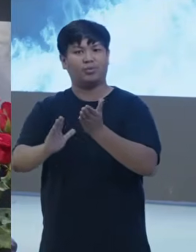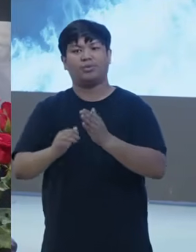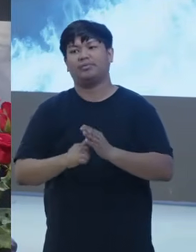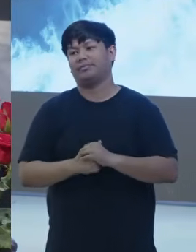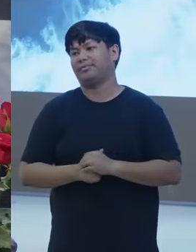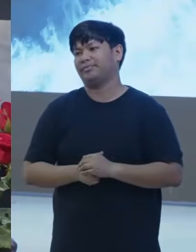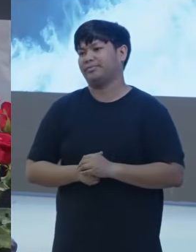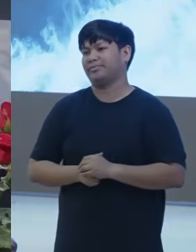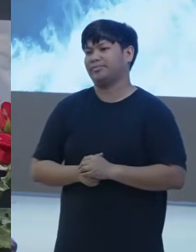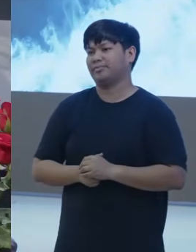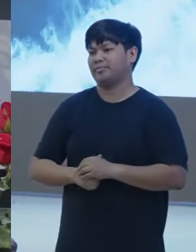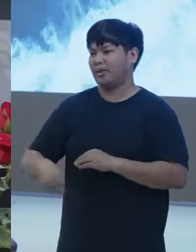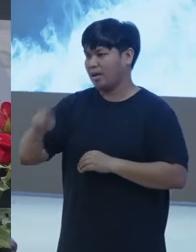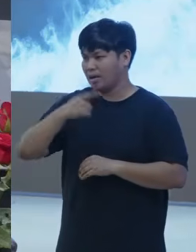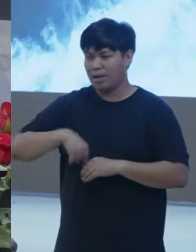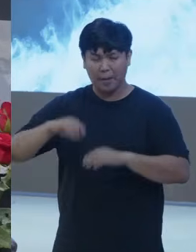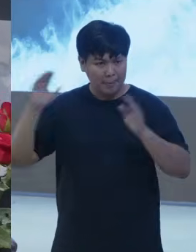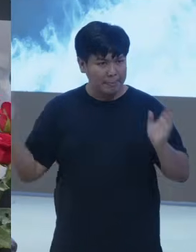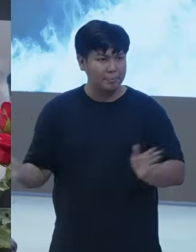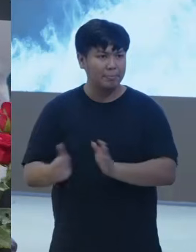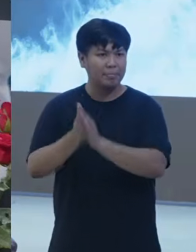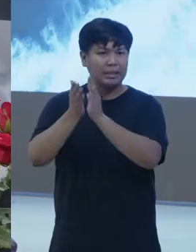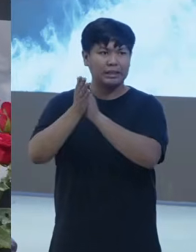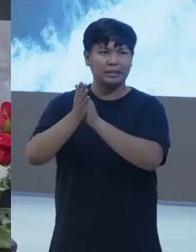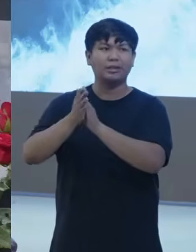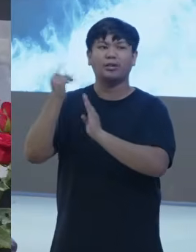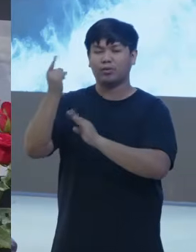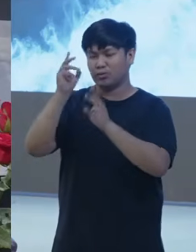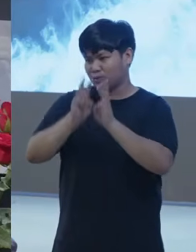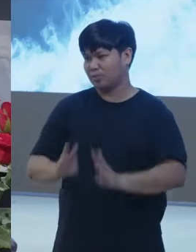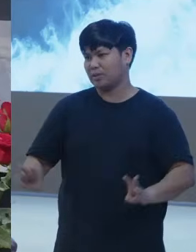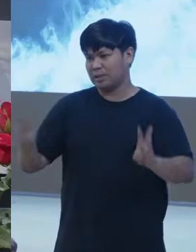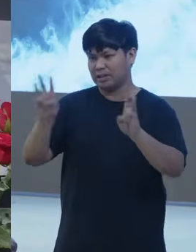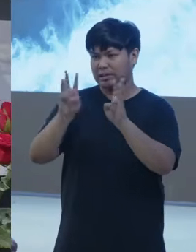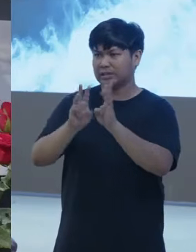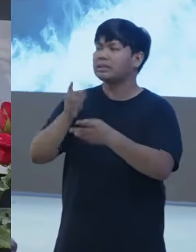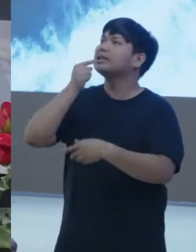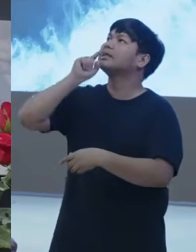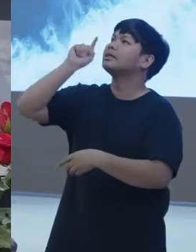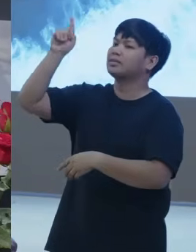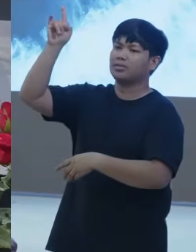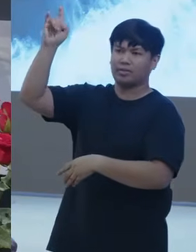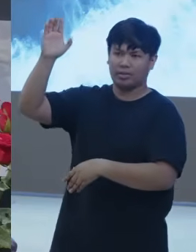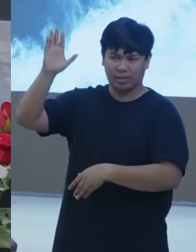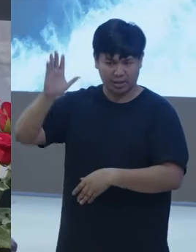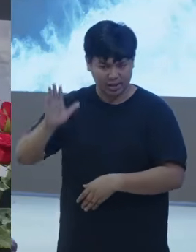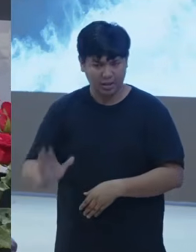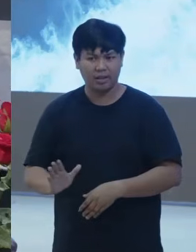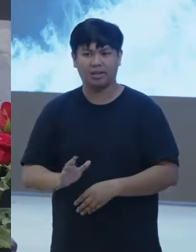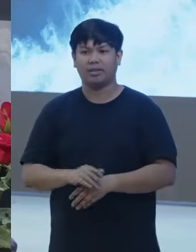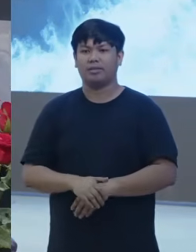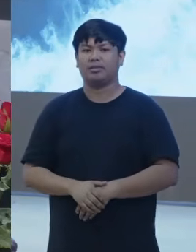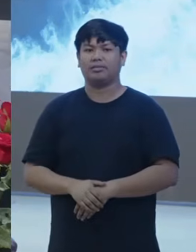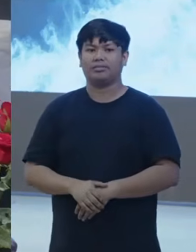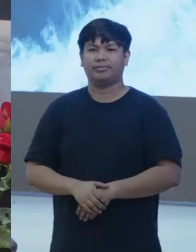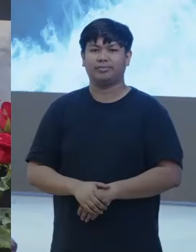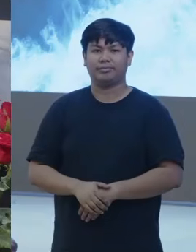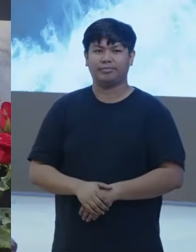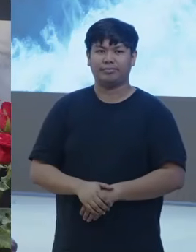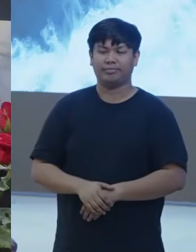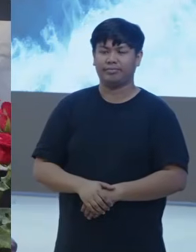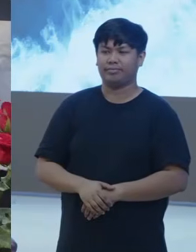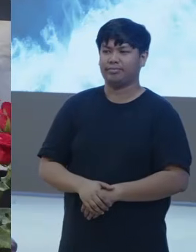Ang ating papuri at pasasalamat ang nararapat lang na tugon sa pagsisisi ng mga makasalanan na katulad